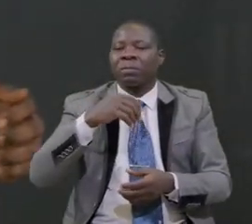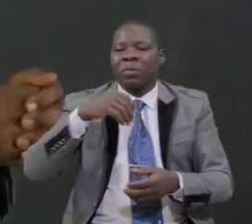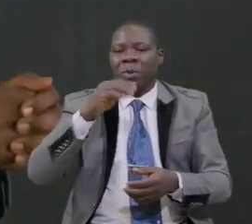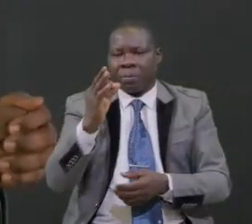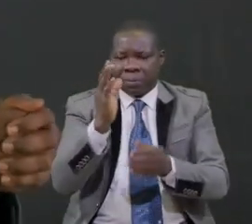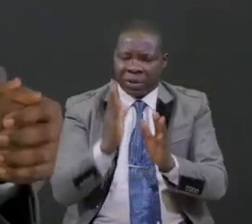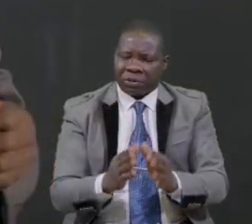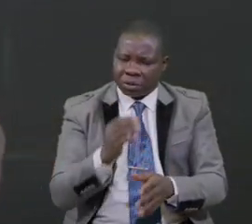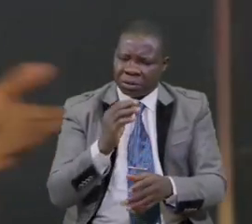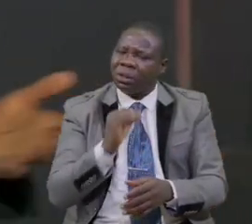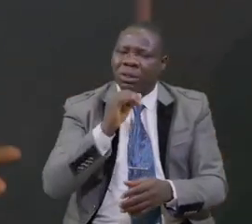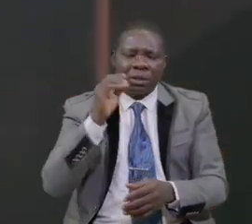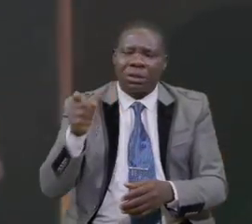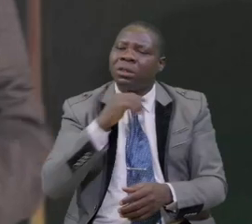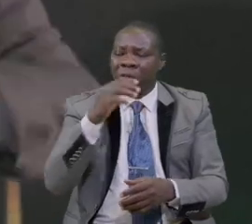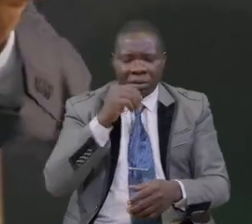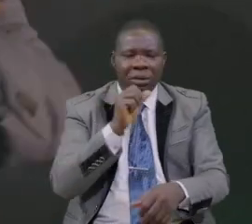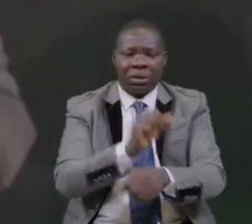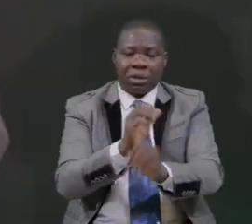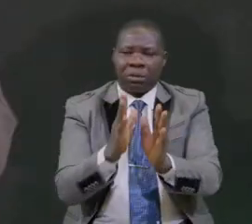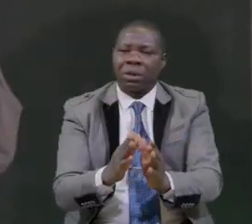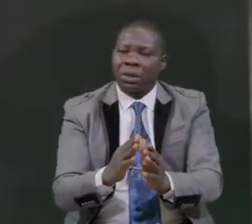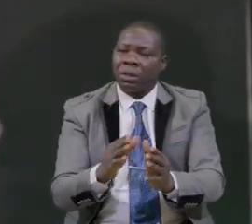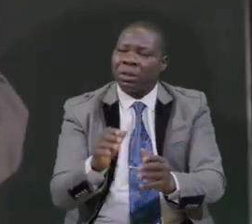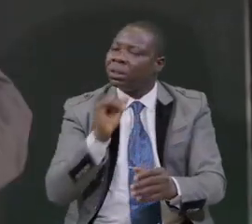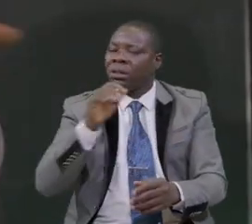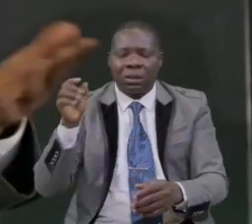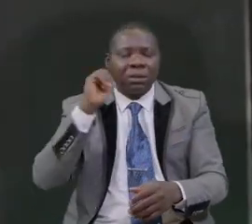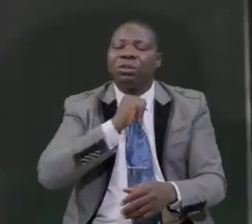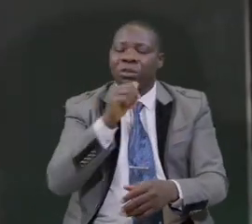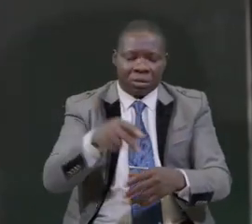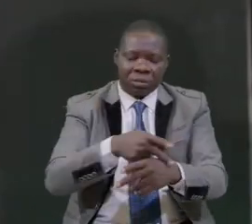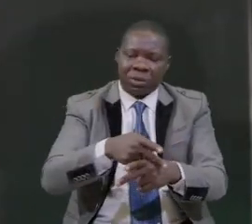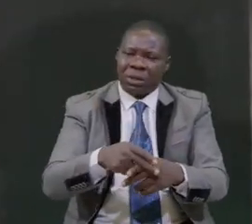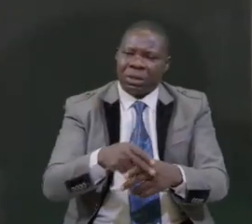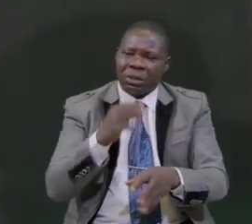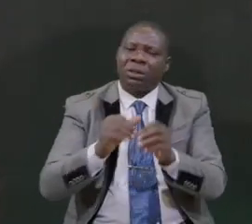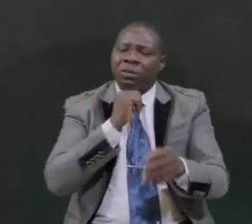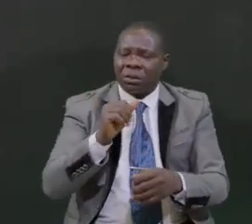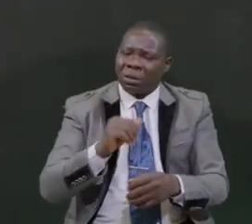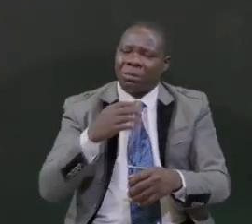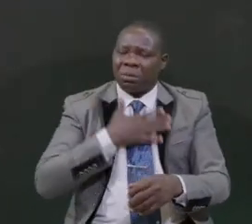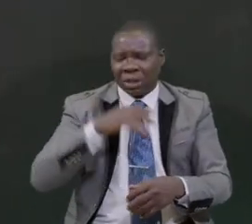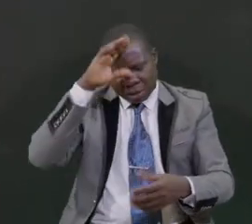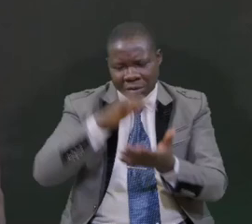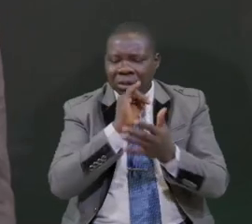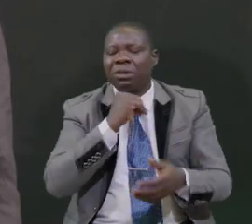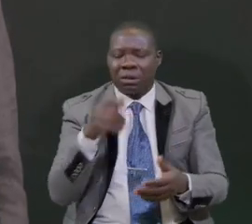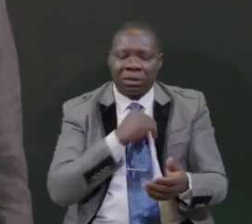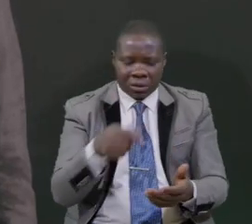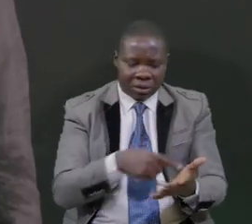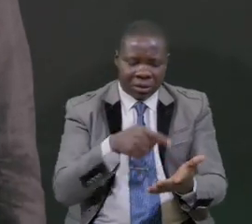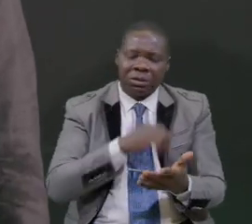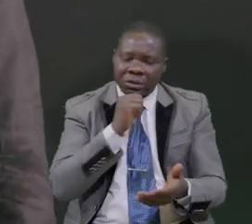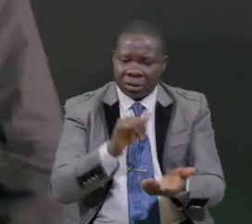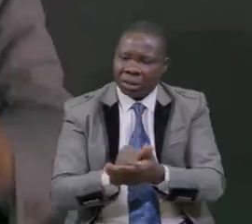un professionnel, mon mari n'est pas ceci ou cela, ne t'en fais pas pour ça. Amène-le en la présence de Dieu et